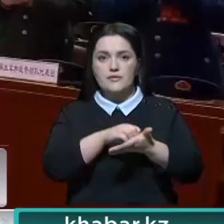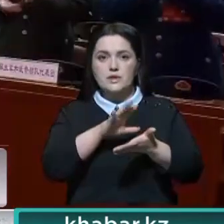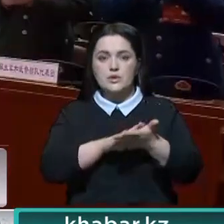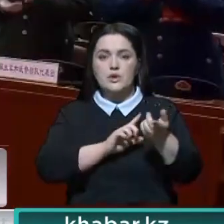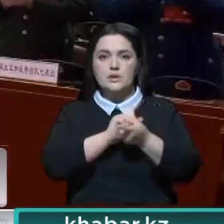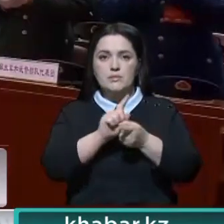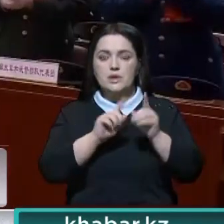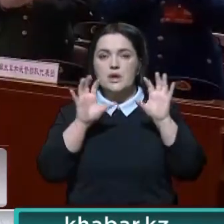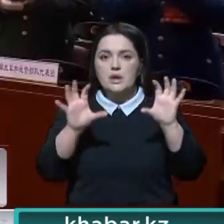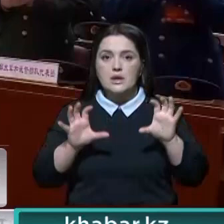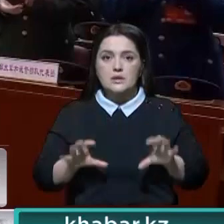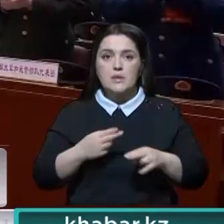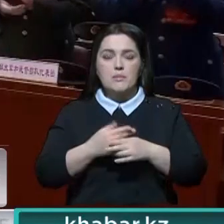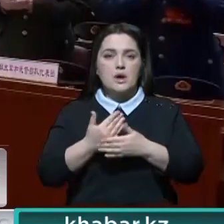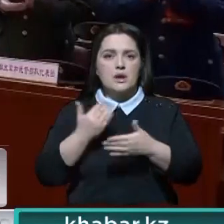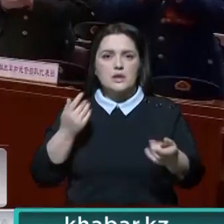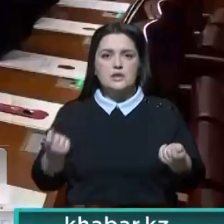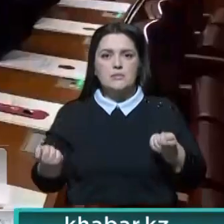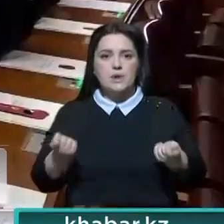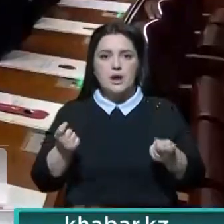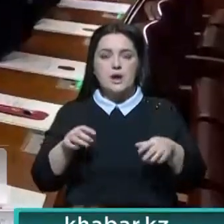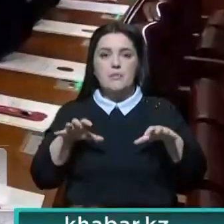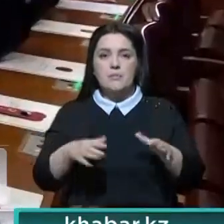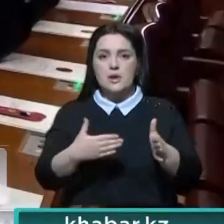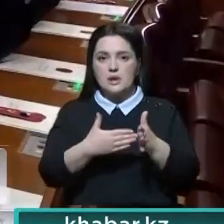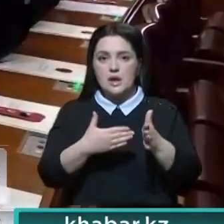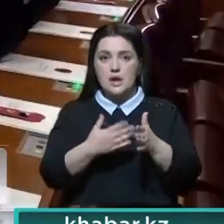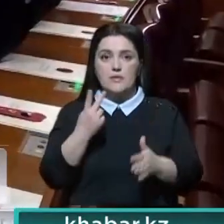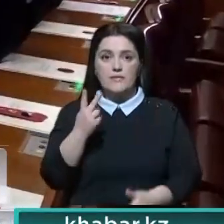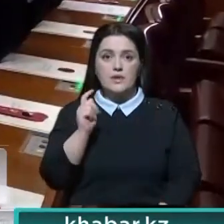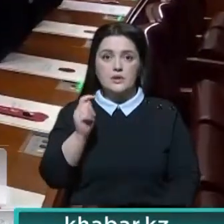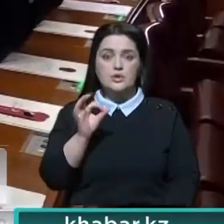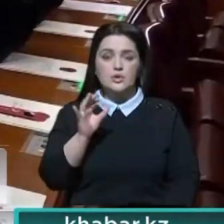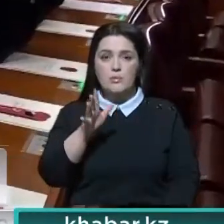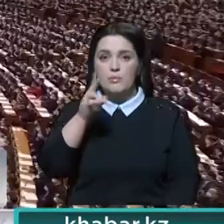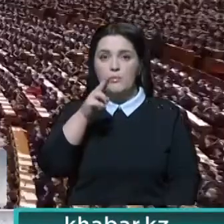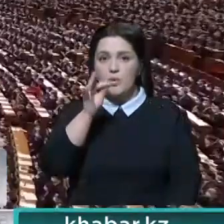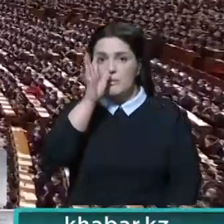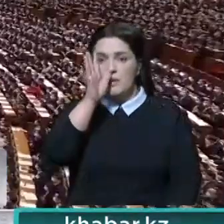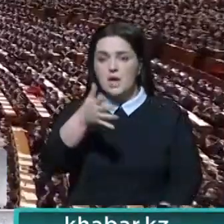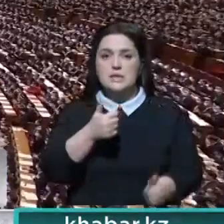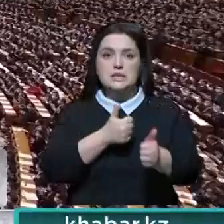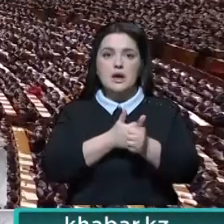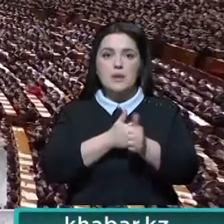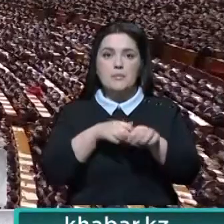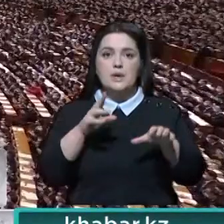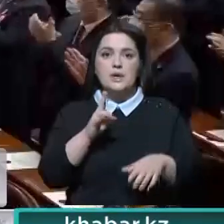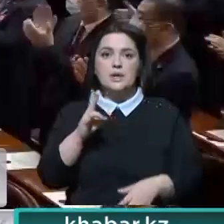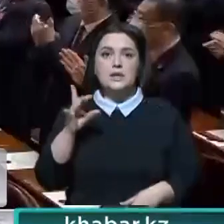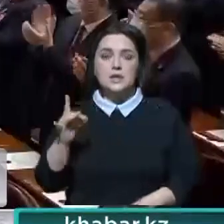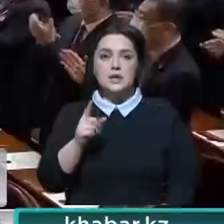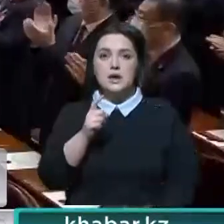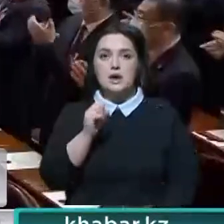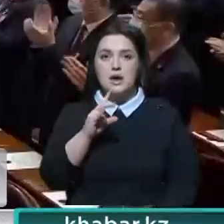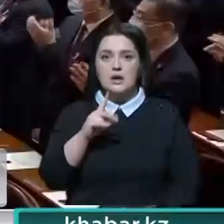в конституцию страны. Раньше правление председателя ограничивалось 2 сроками по 5 лет. Заместителем председателя КНР стал